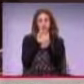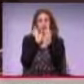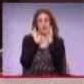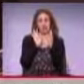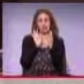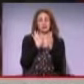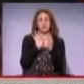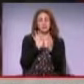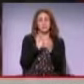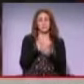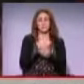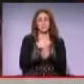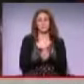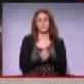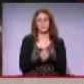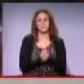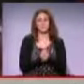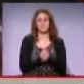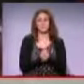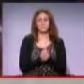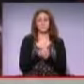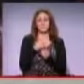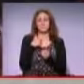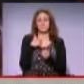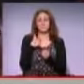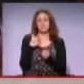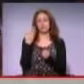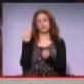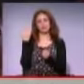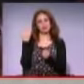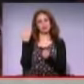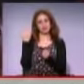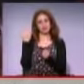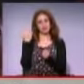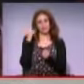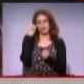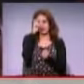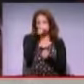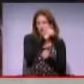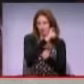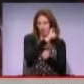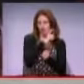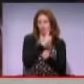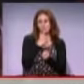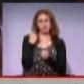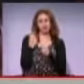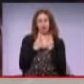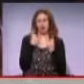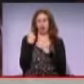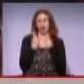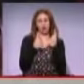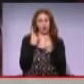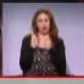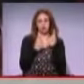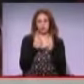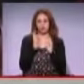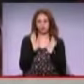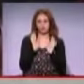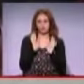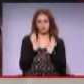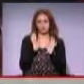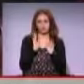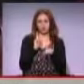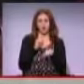فن الرسم. والله مش حاسس دي، يعني انا مش بحس بموضوع لحظات صعبه ولحظات، انا بحس ان طول